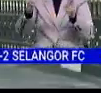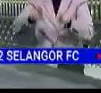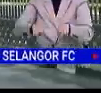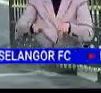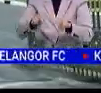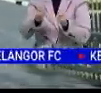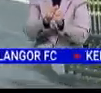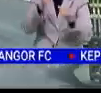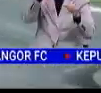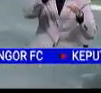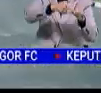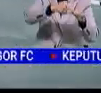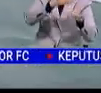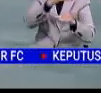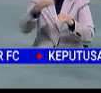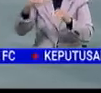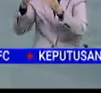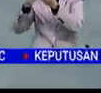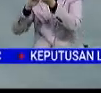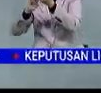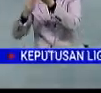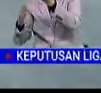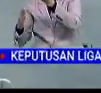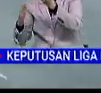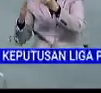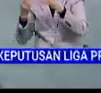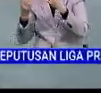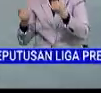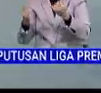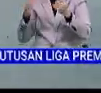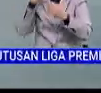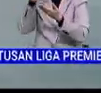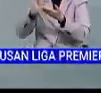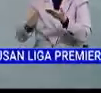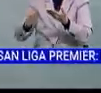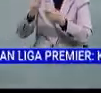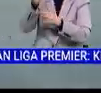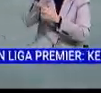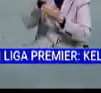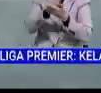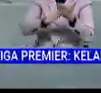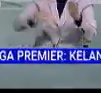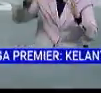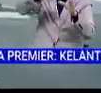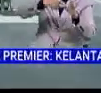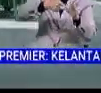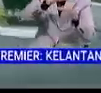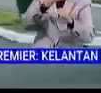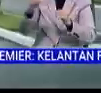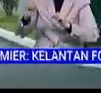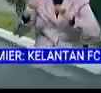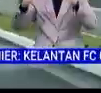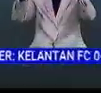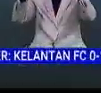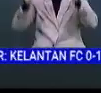antara Petronas dan Brunei National Unitization Secretariat dalam sektor minyak dan gas.